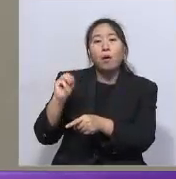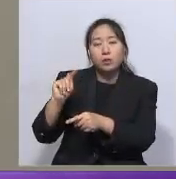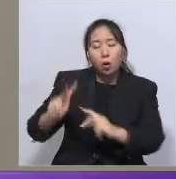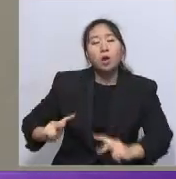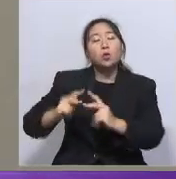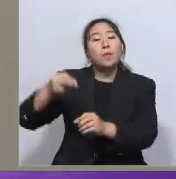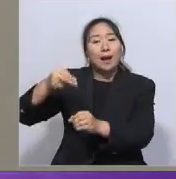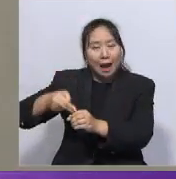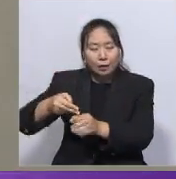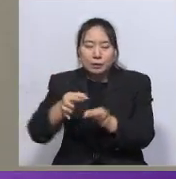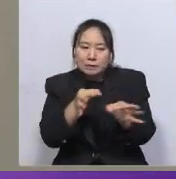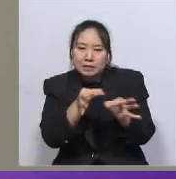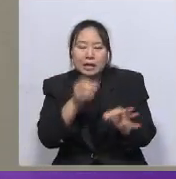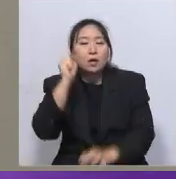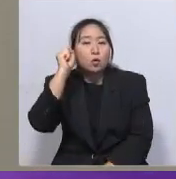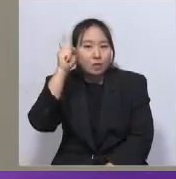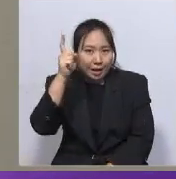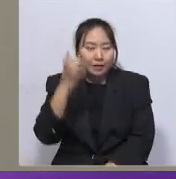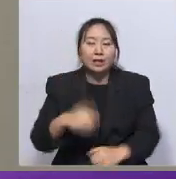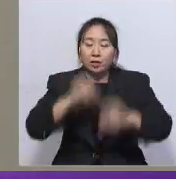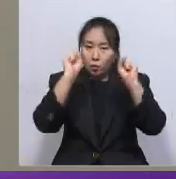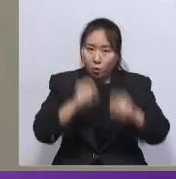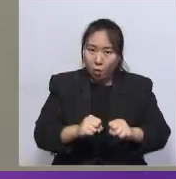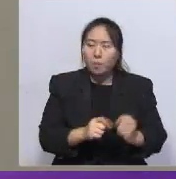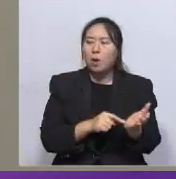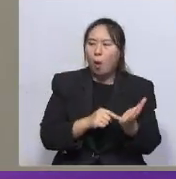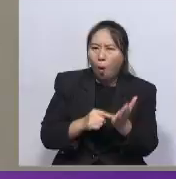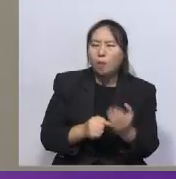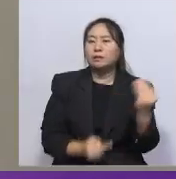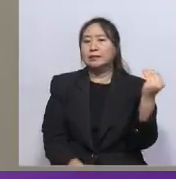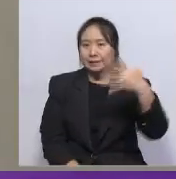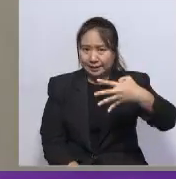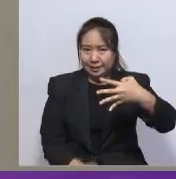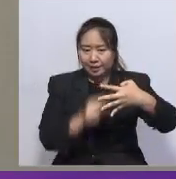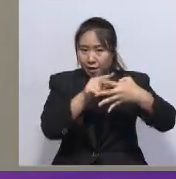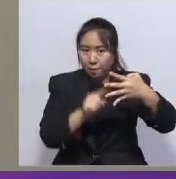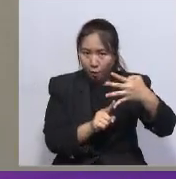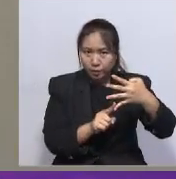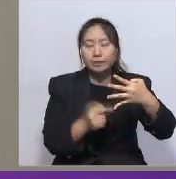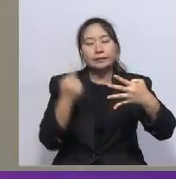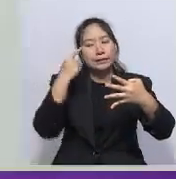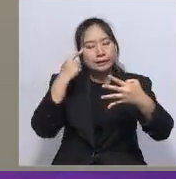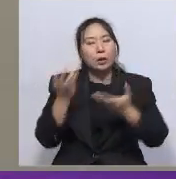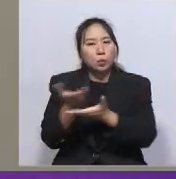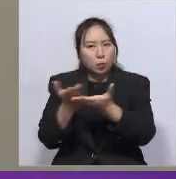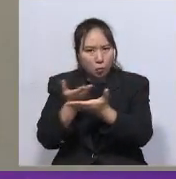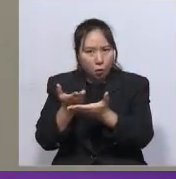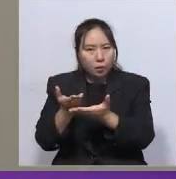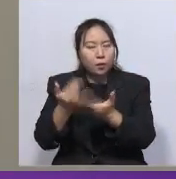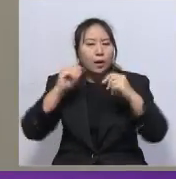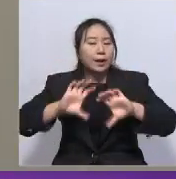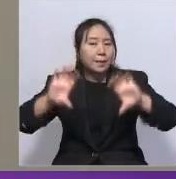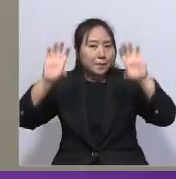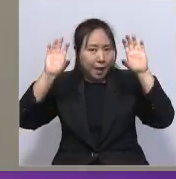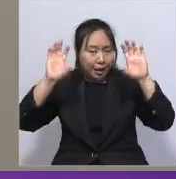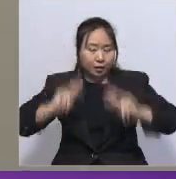ครับก็ตกลงคำเรียกร้องทั้ง3ข้อ4ข้อทั้งหมดนะครับก็จะมีการตกลงกันได้ว่ารัฐบาล